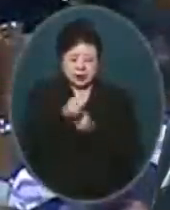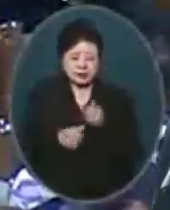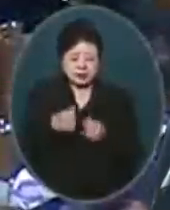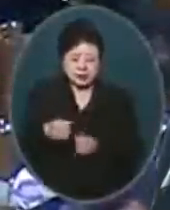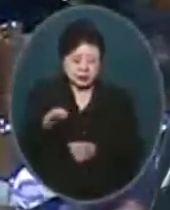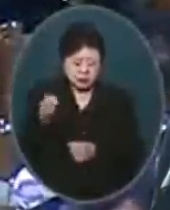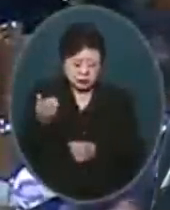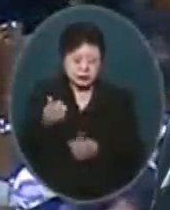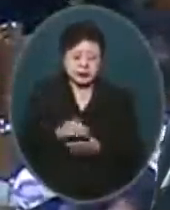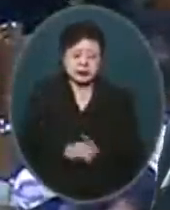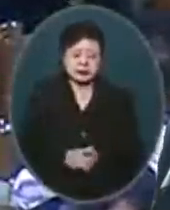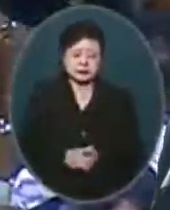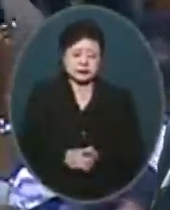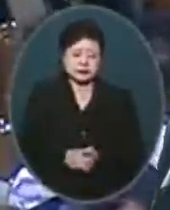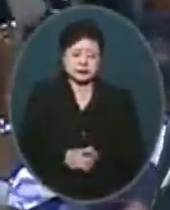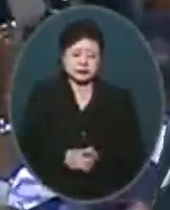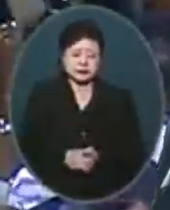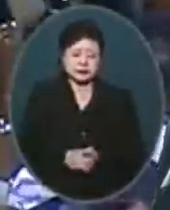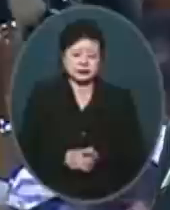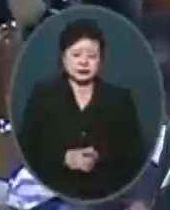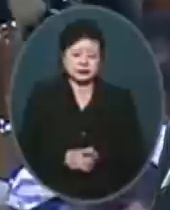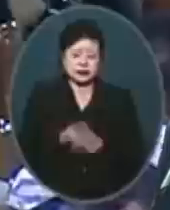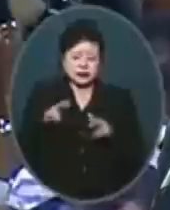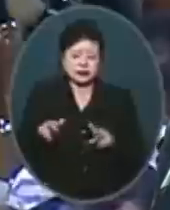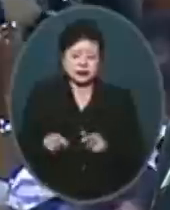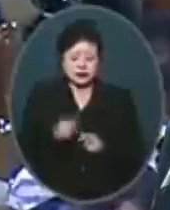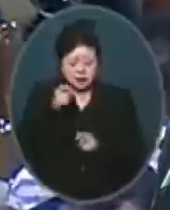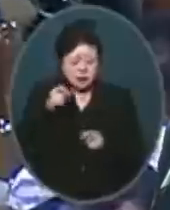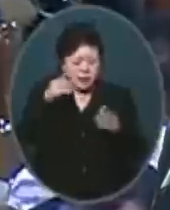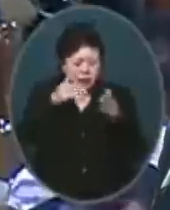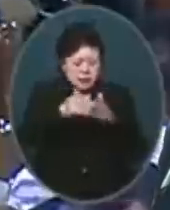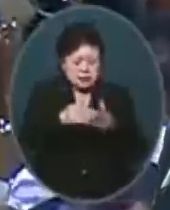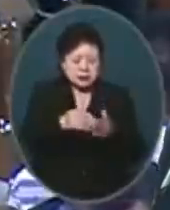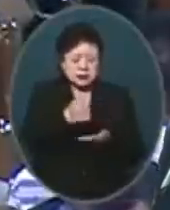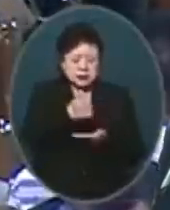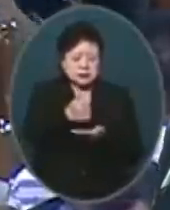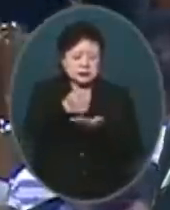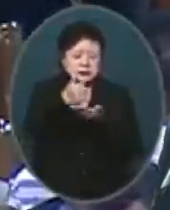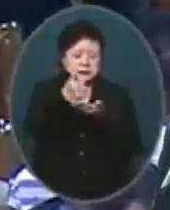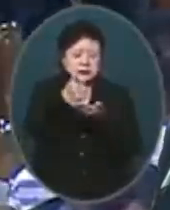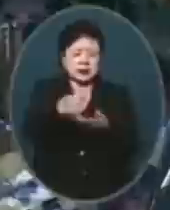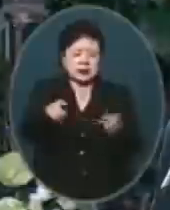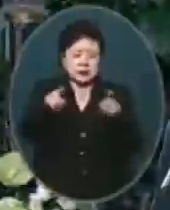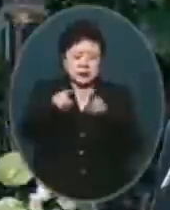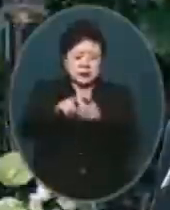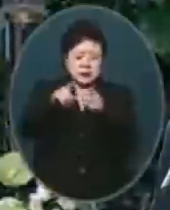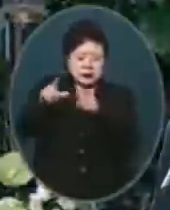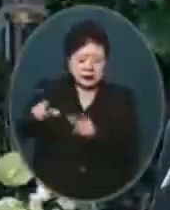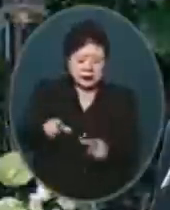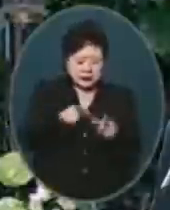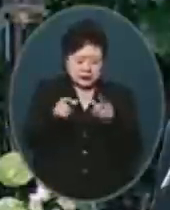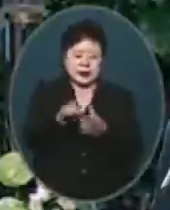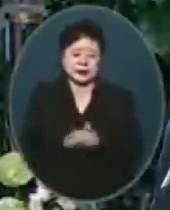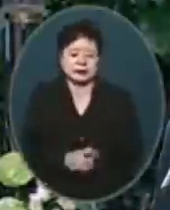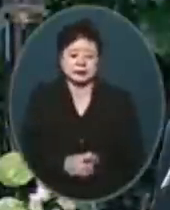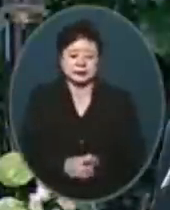하나님의 자녀가 되었사오니 이제부터 영원까지 주님과 함께